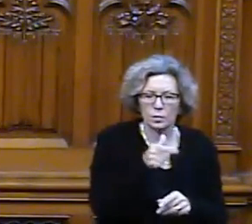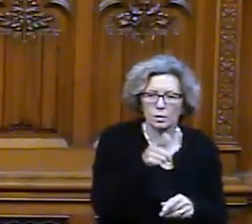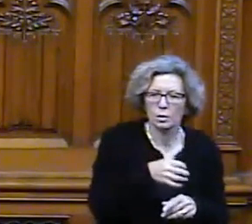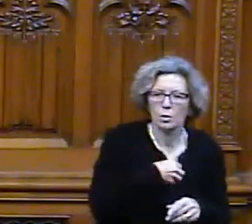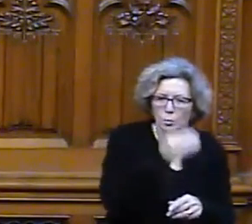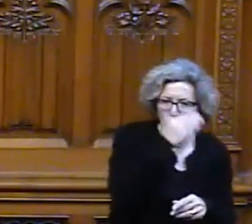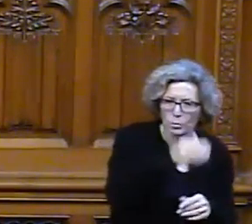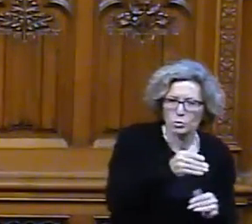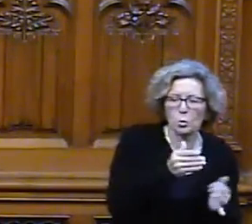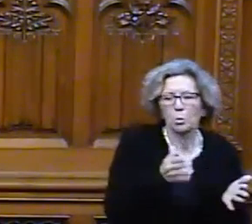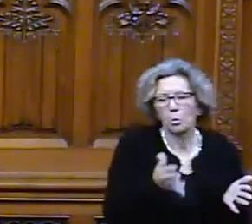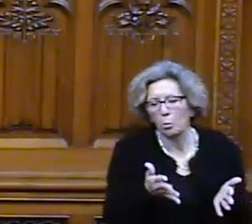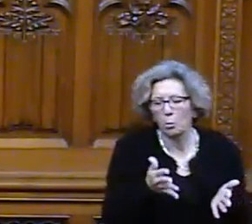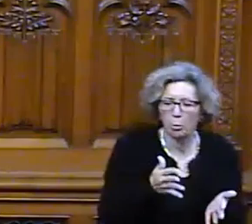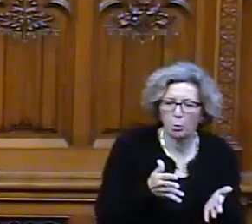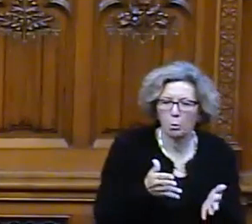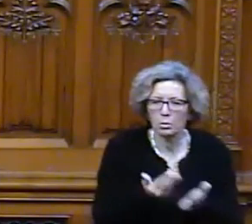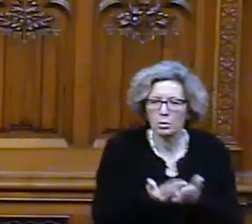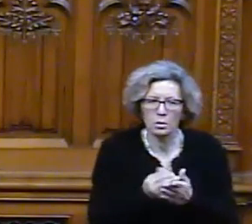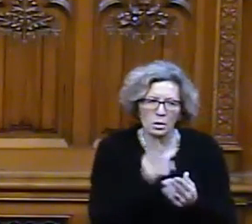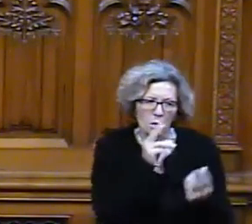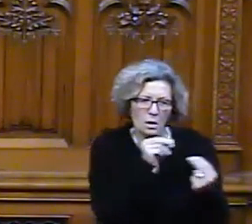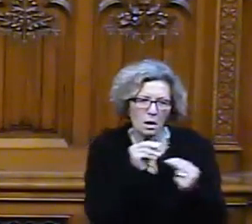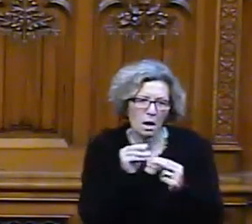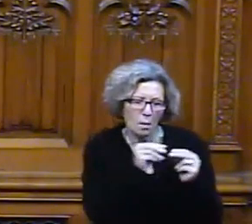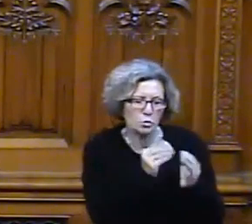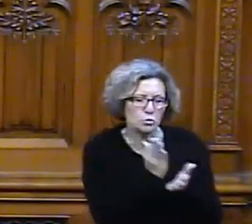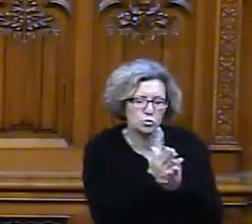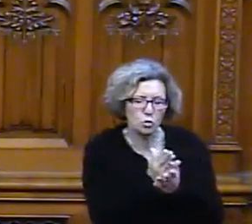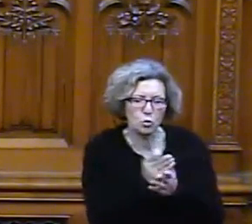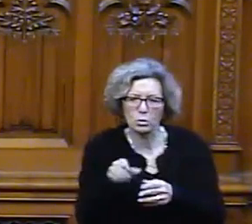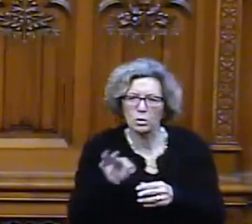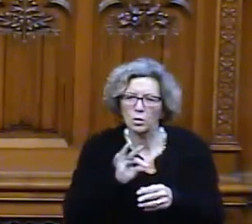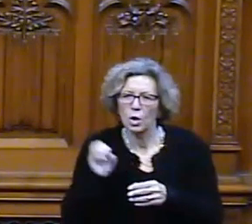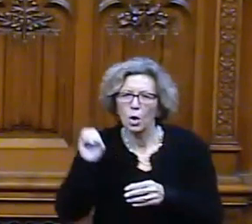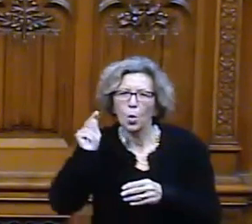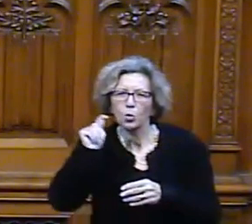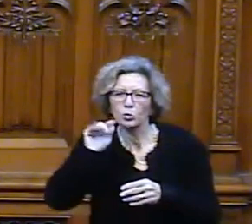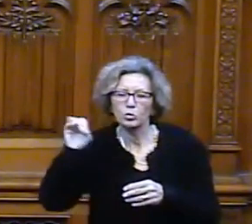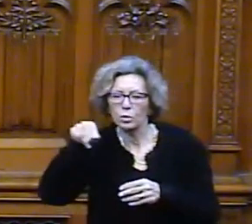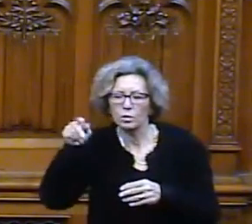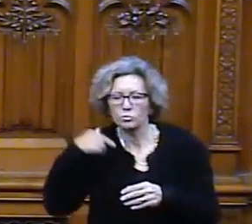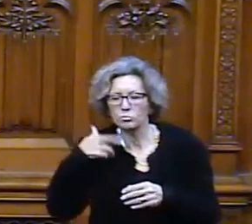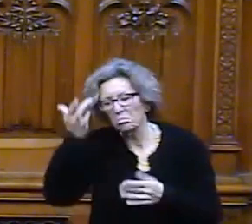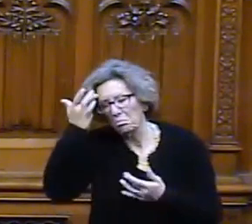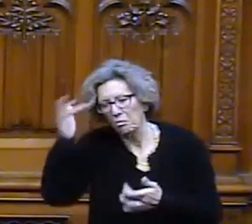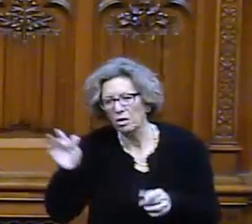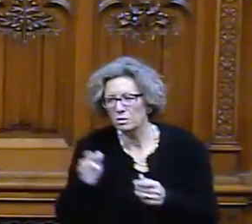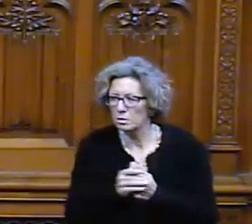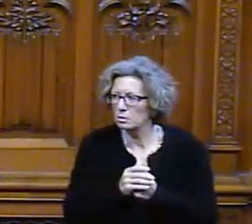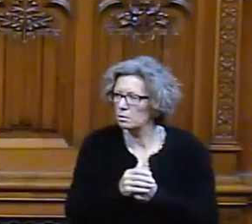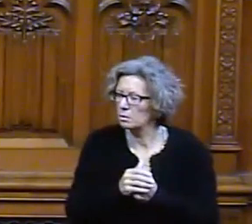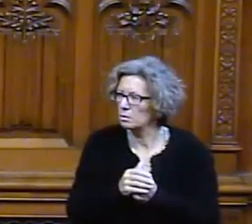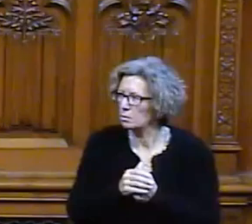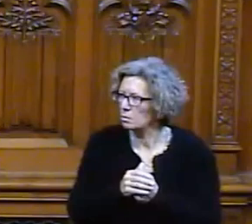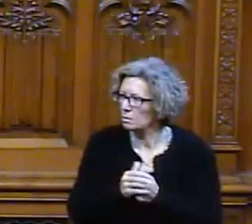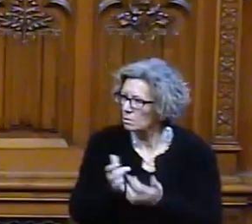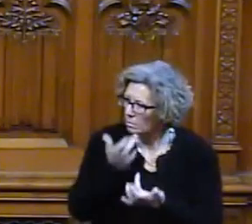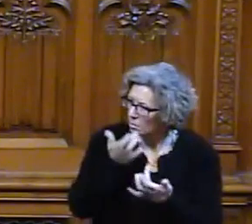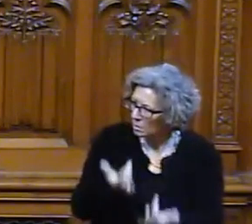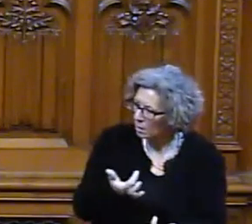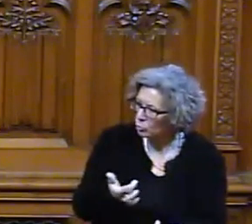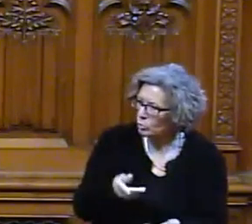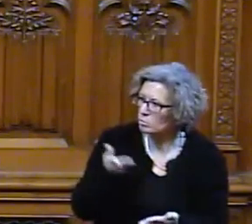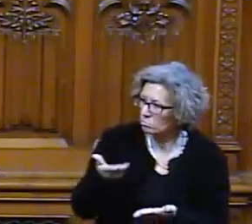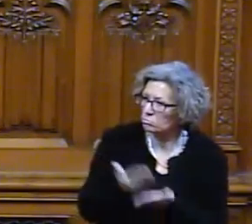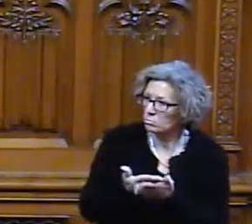Herr Bürgermeister, na ja, Absprachen gibt schon. Dann sagt der Kollege Oksonitsch, na, ich weiß nichts. Gratuliere, das